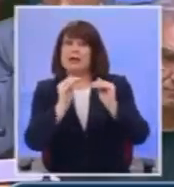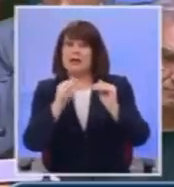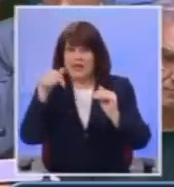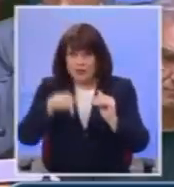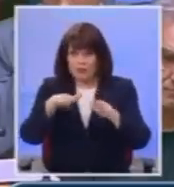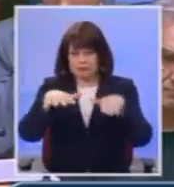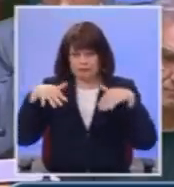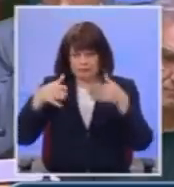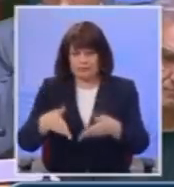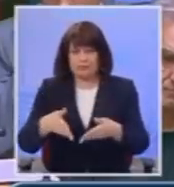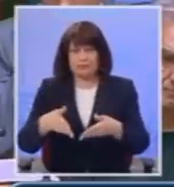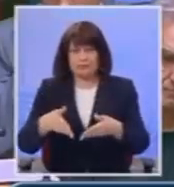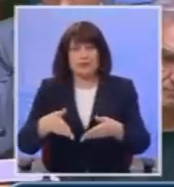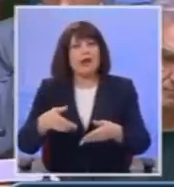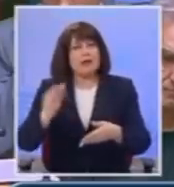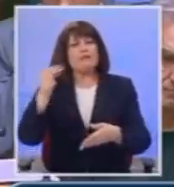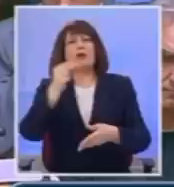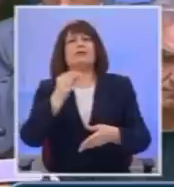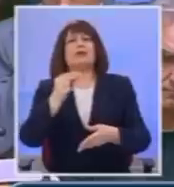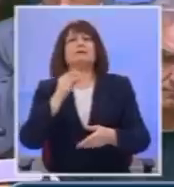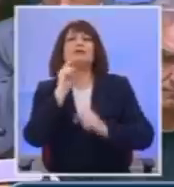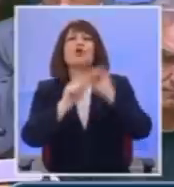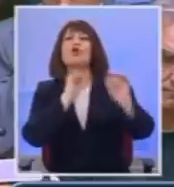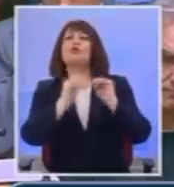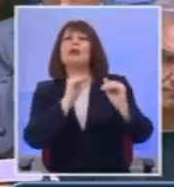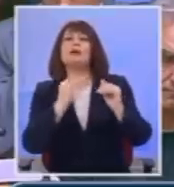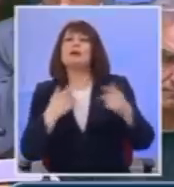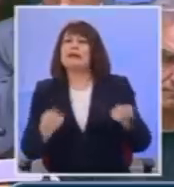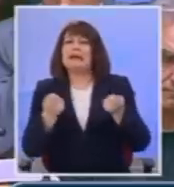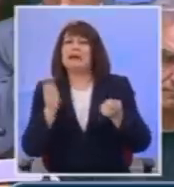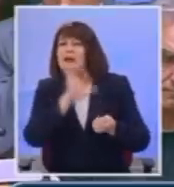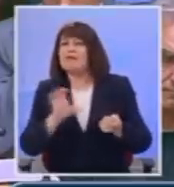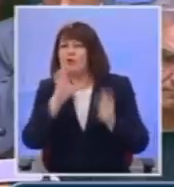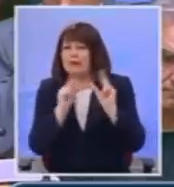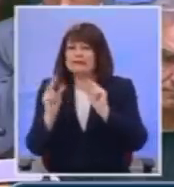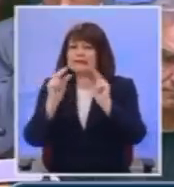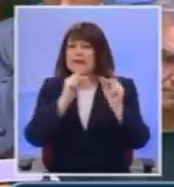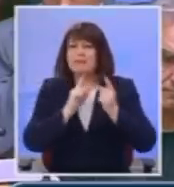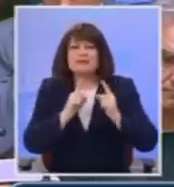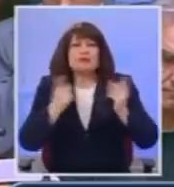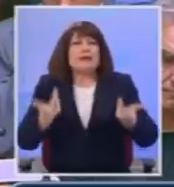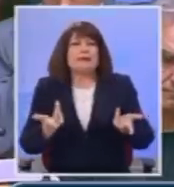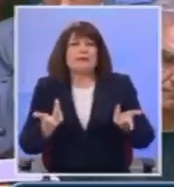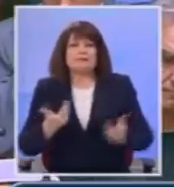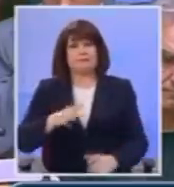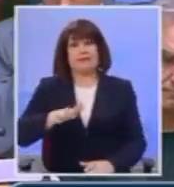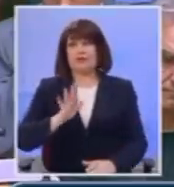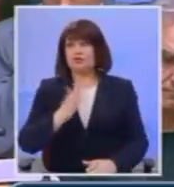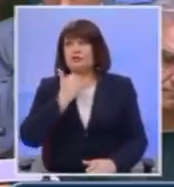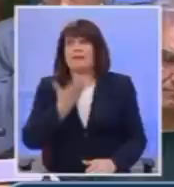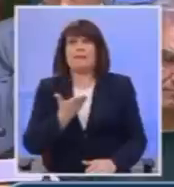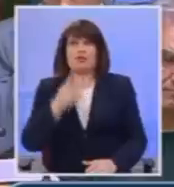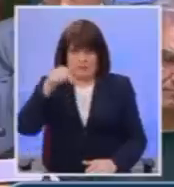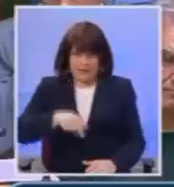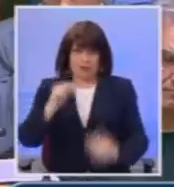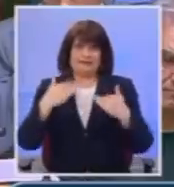ορεινά, αλλά και άλλοι βουλευτές σας και άλλα στελέχη σας ρωτούν τι γίνεται με την Ευρώπη. Ίσως να μην είναι δυνατή μια κουβέντα